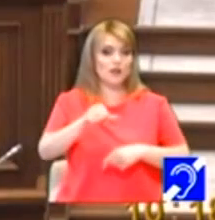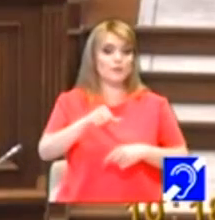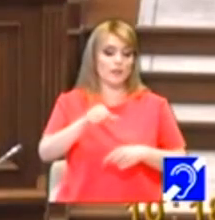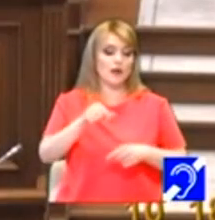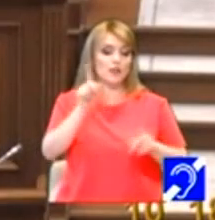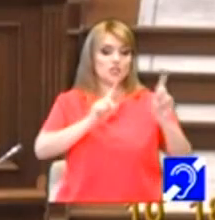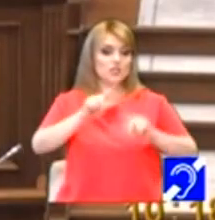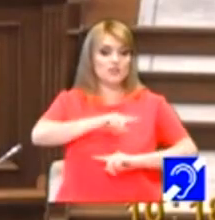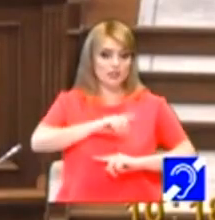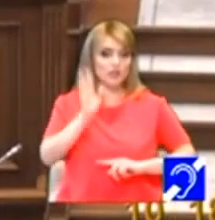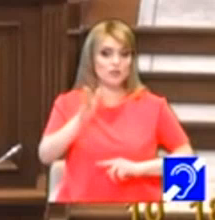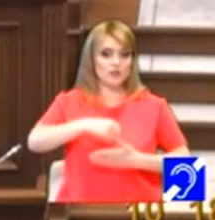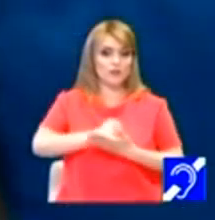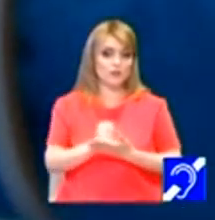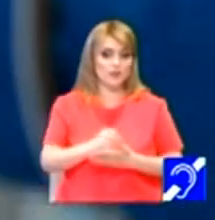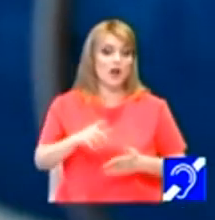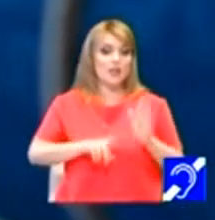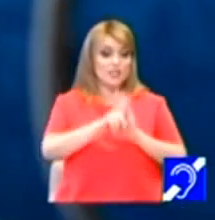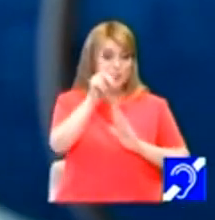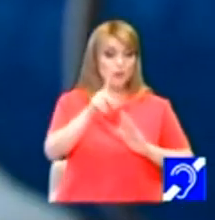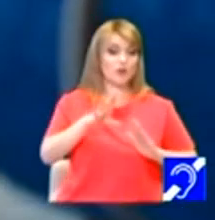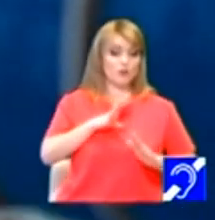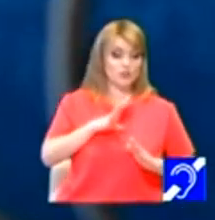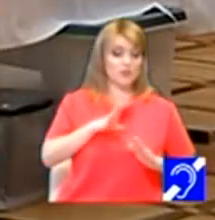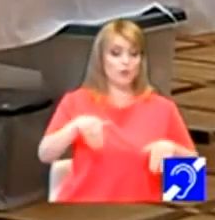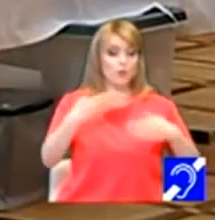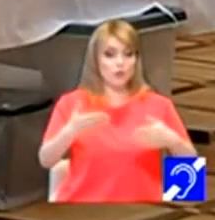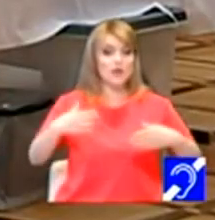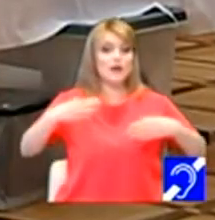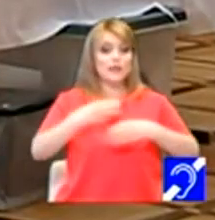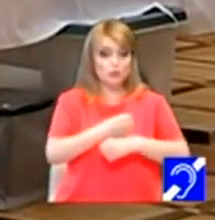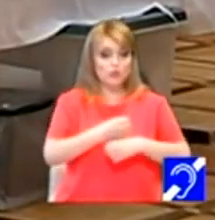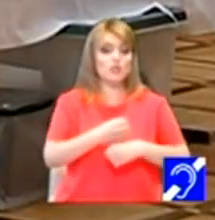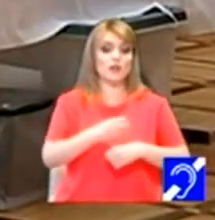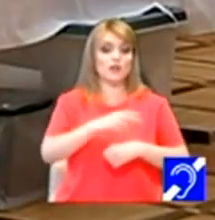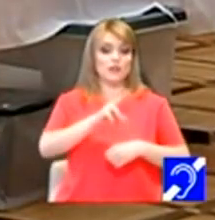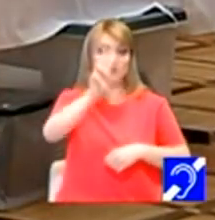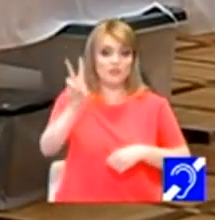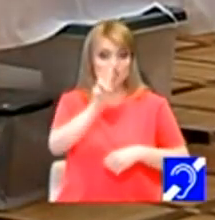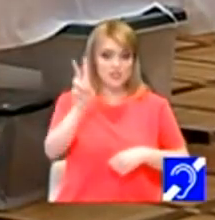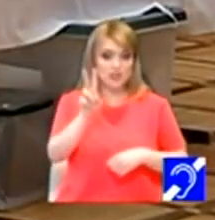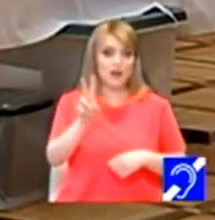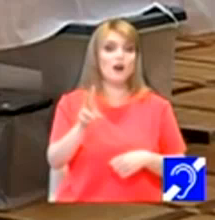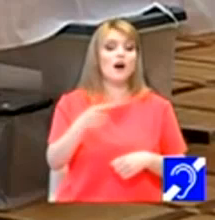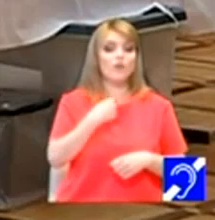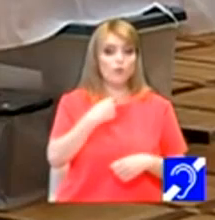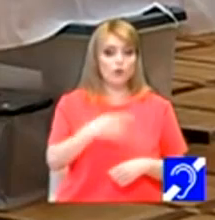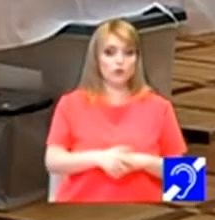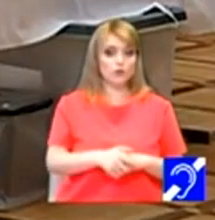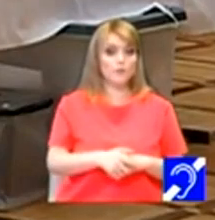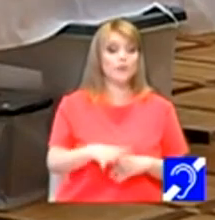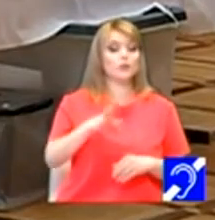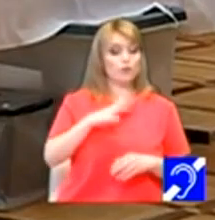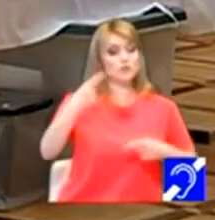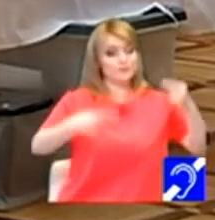plenul Parlamentului, deși inițial s-a propus reducerea timpului votării cu 2 ore de la ora 8 la ora 20. După dezbateri